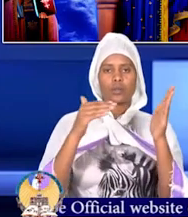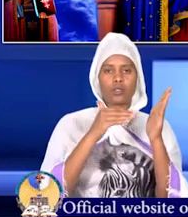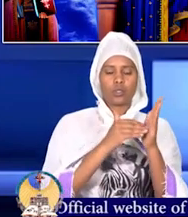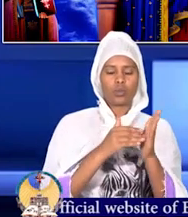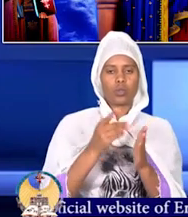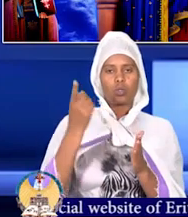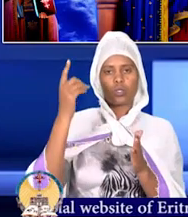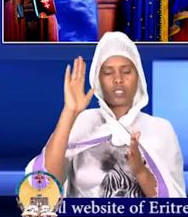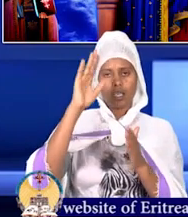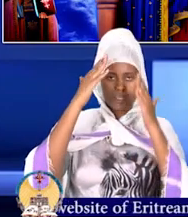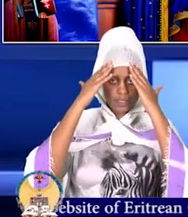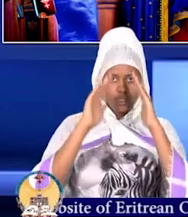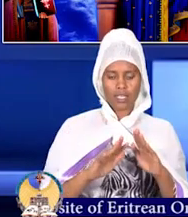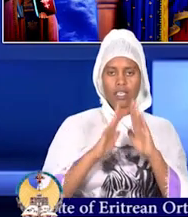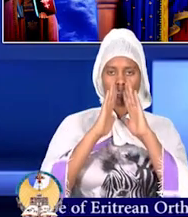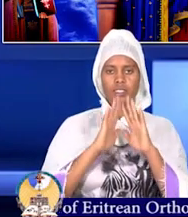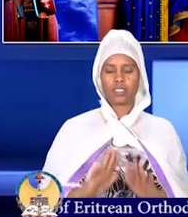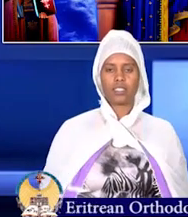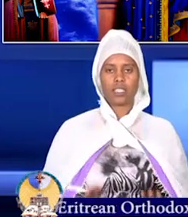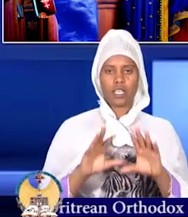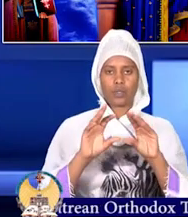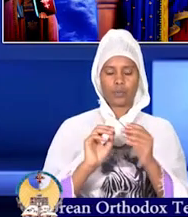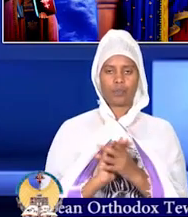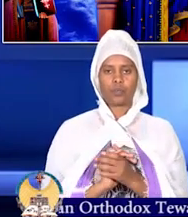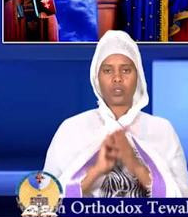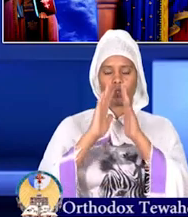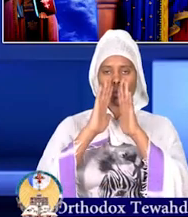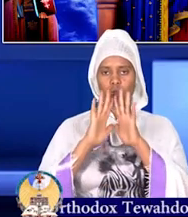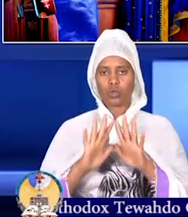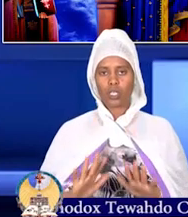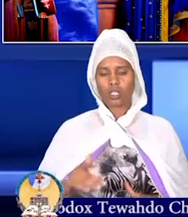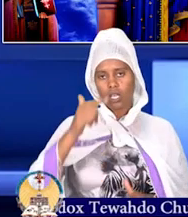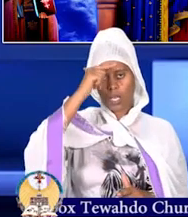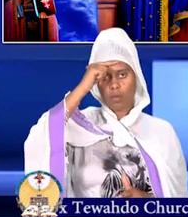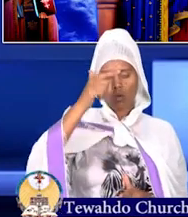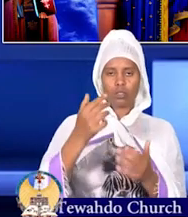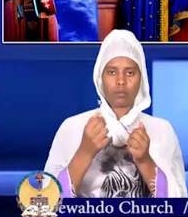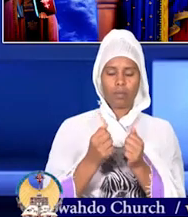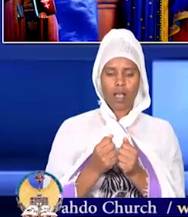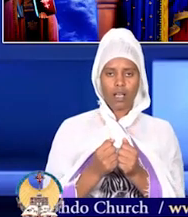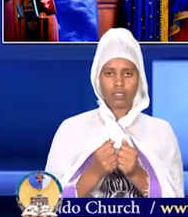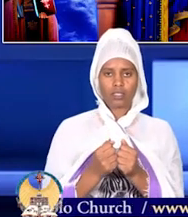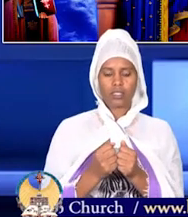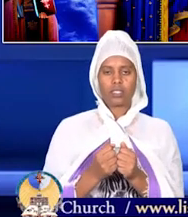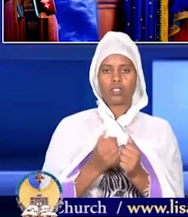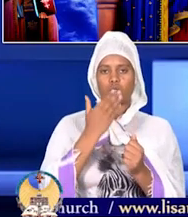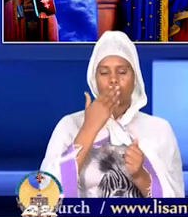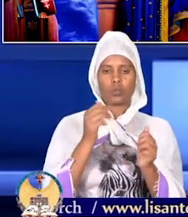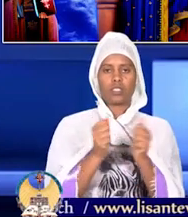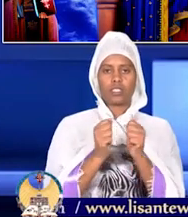ረድኤት ዝበጽሕዎ ናይ ጸጋ ቅድስና እዩ። ቅዱሳን ሃይማኖት